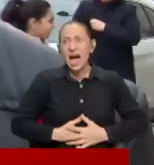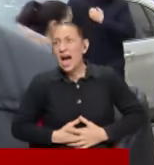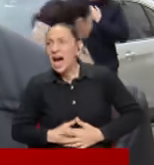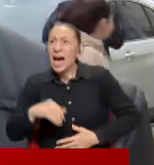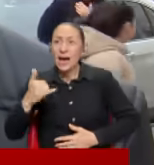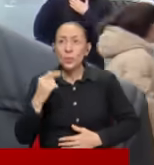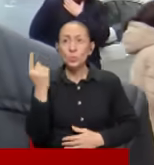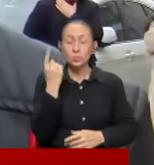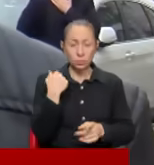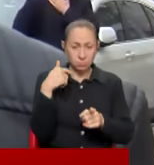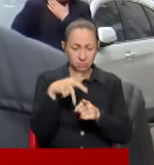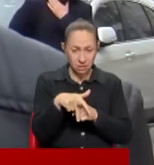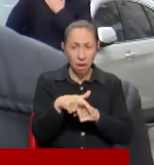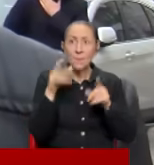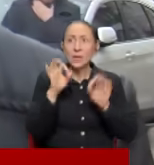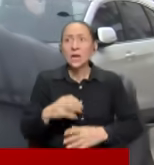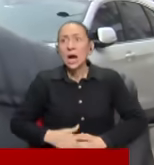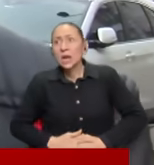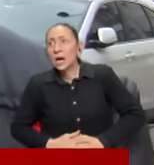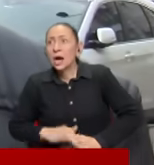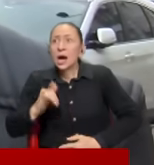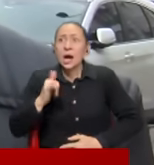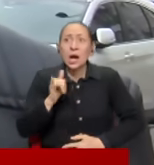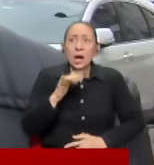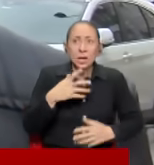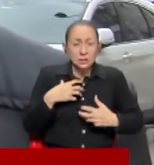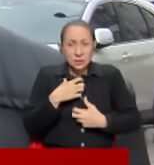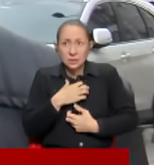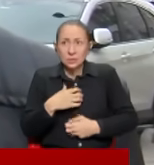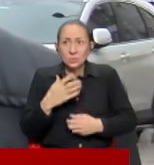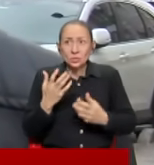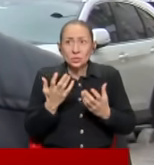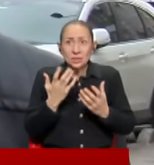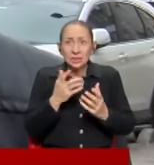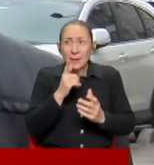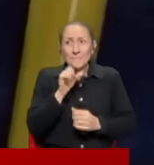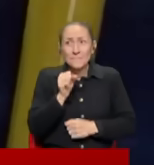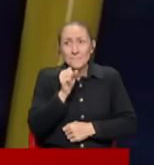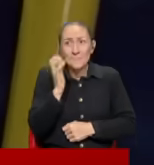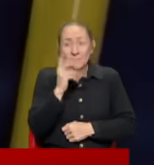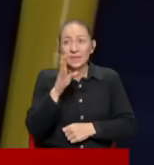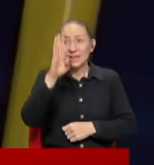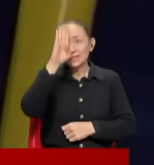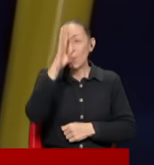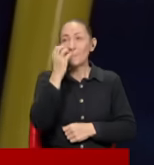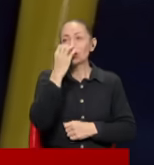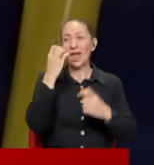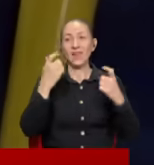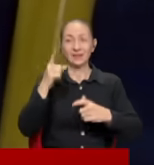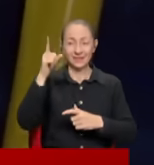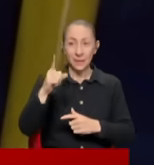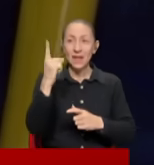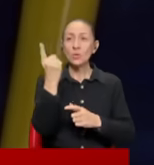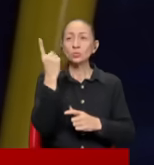başladı. Minibüste bindiğimizden başladı sancıları. Ellerini, hareketlerini görüyorum, bayağı sesini de çıkartmıyor. İstanbul Bahçeli Evler'de